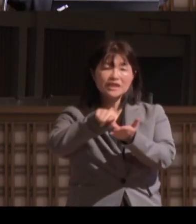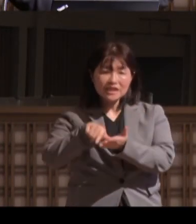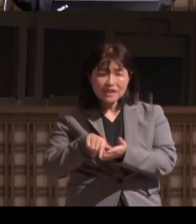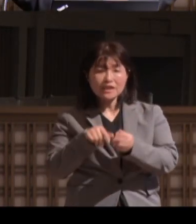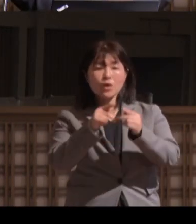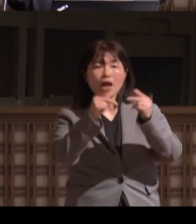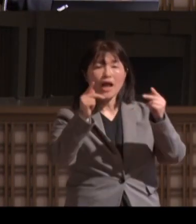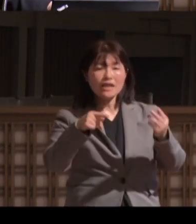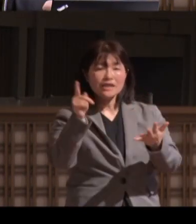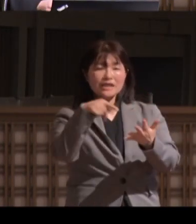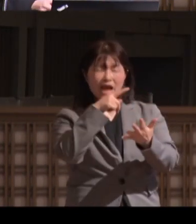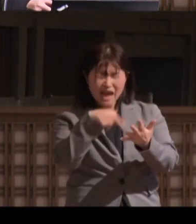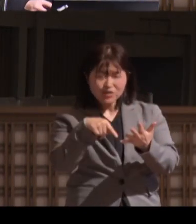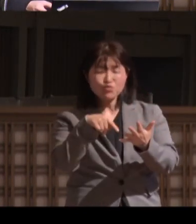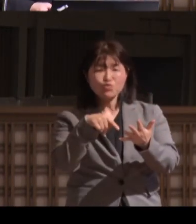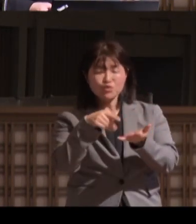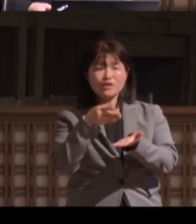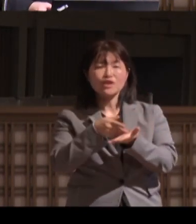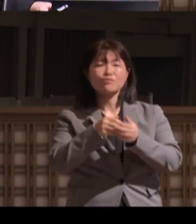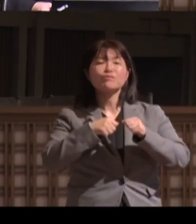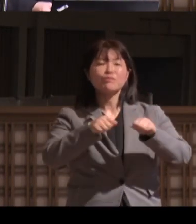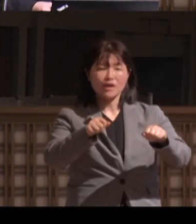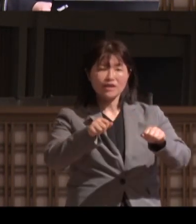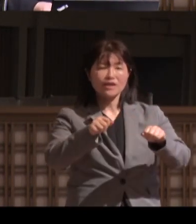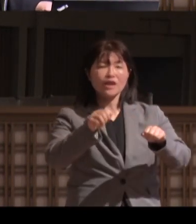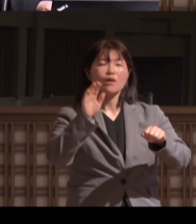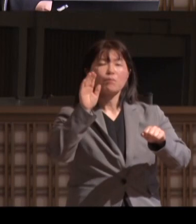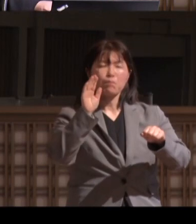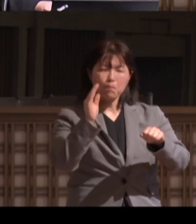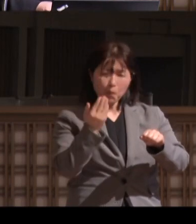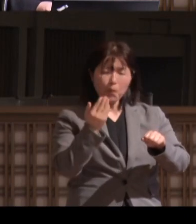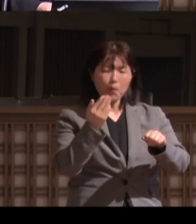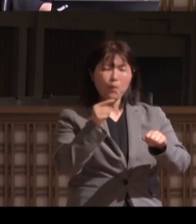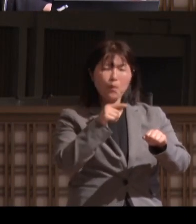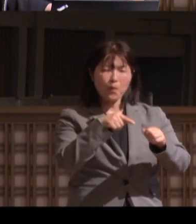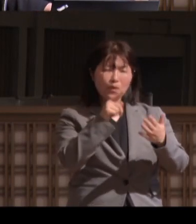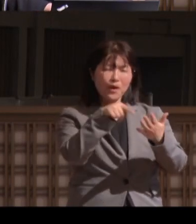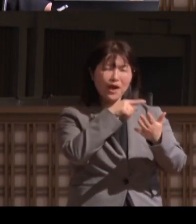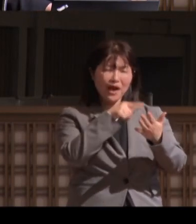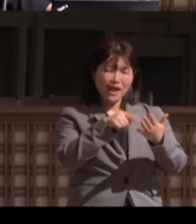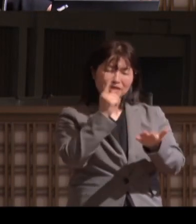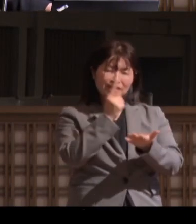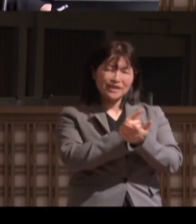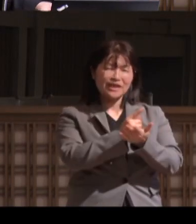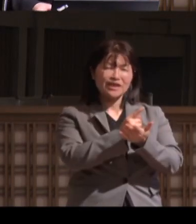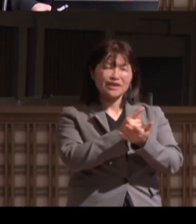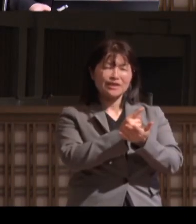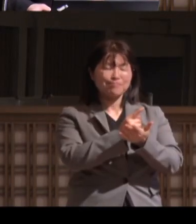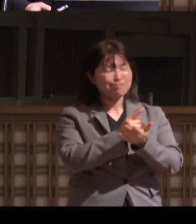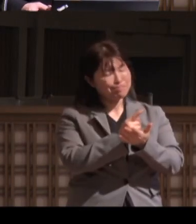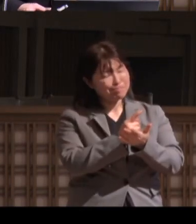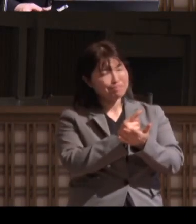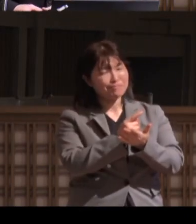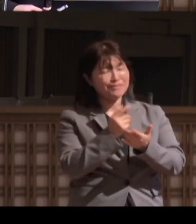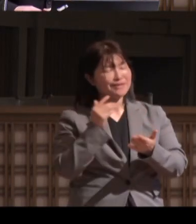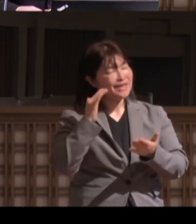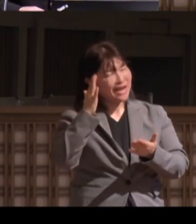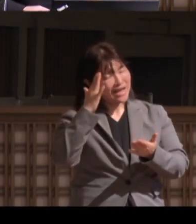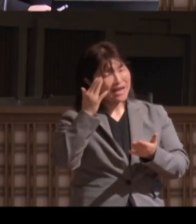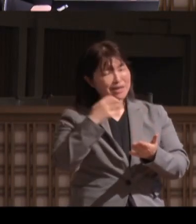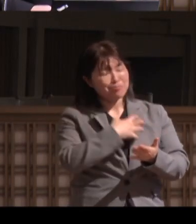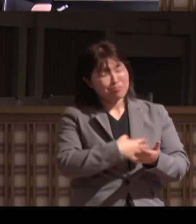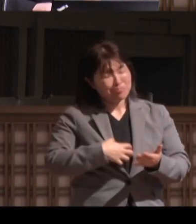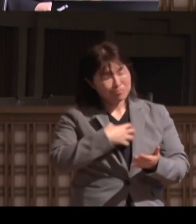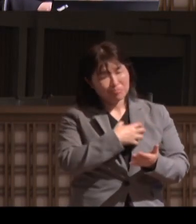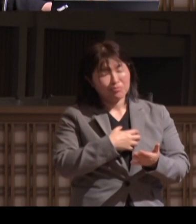てきましたがなかなかですね課題解決ということだけだとちょっとやっぱりしんどい思いが